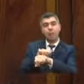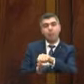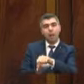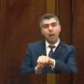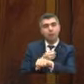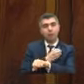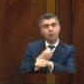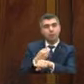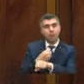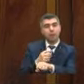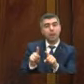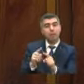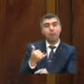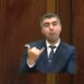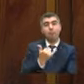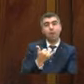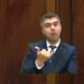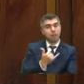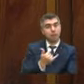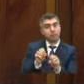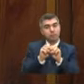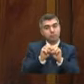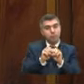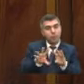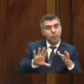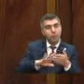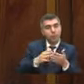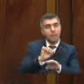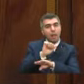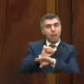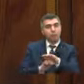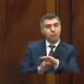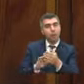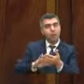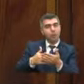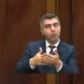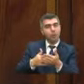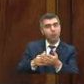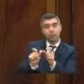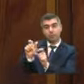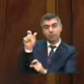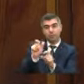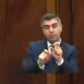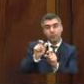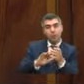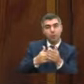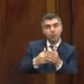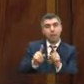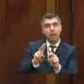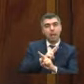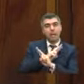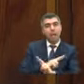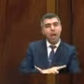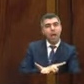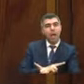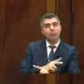واحد ورش مهم جدا، تعميم التغطيه الصحيه الاساسيه وتطبيق نظام التقاعد